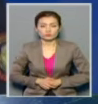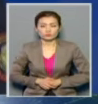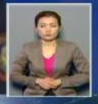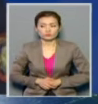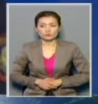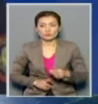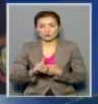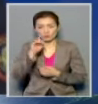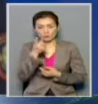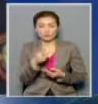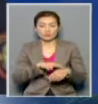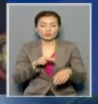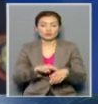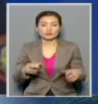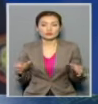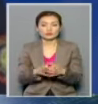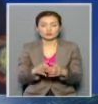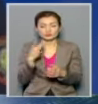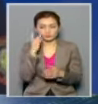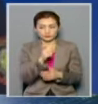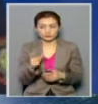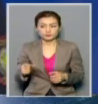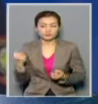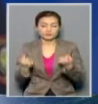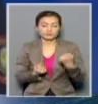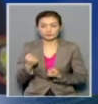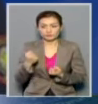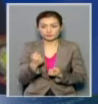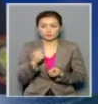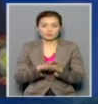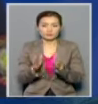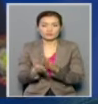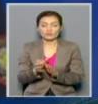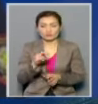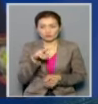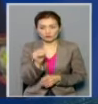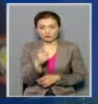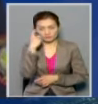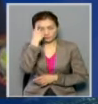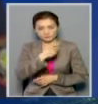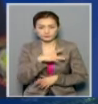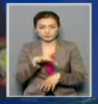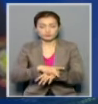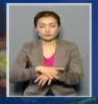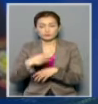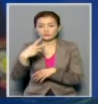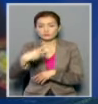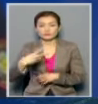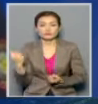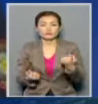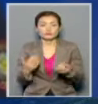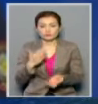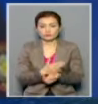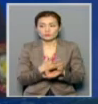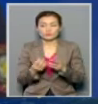С начала года сотрудниками батальона патрульной полиции за управление автомобилем в состоянии алкогольного опьянения выявлено около 30 водителей,